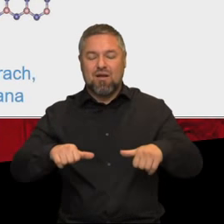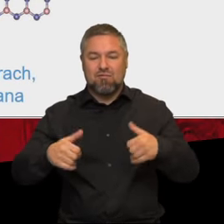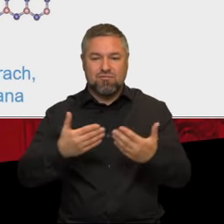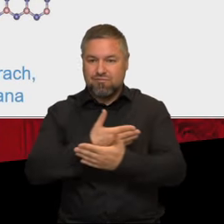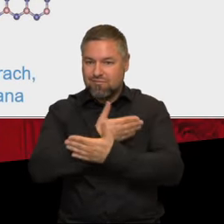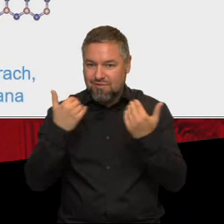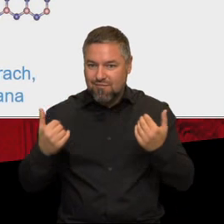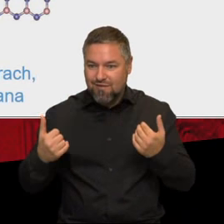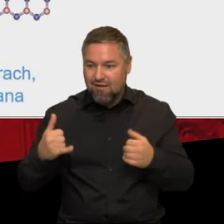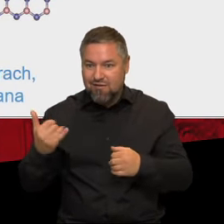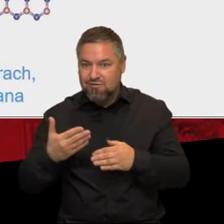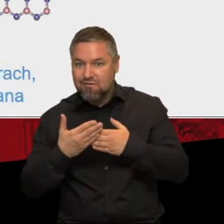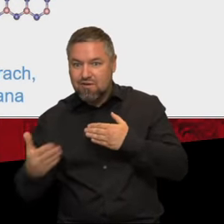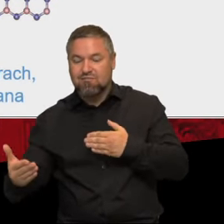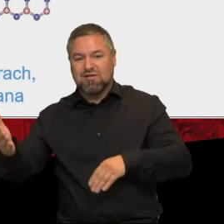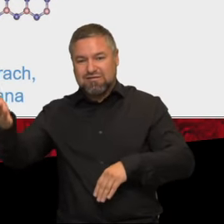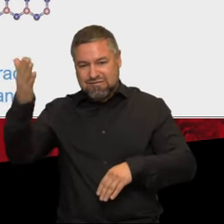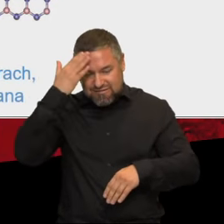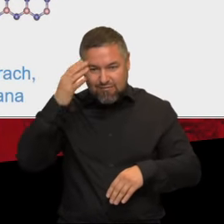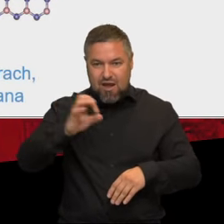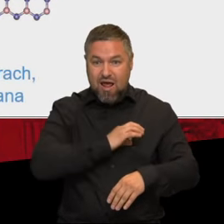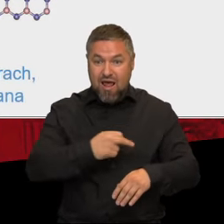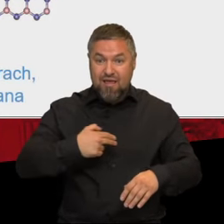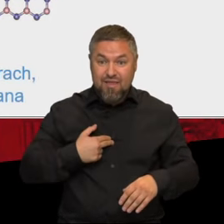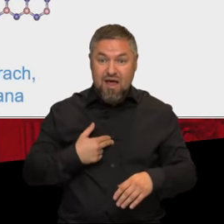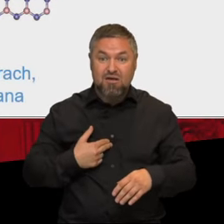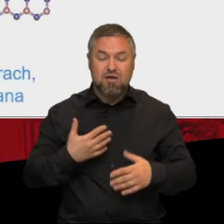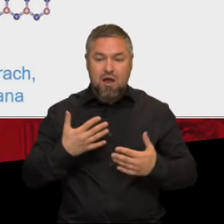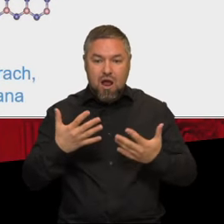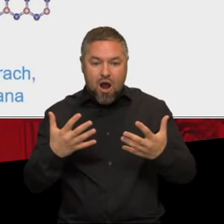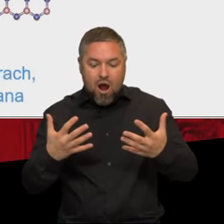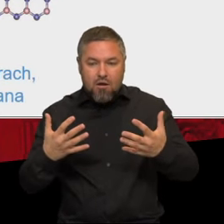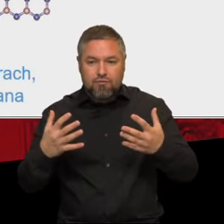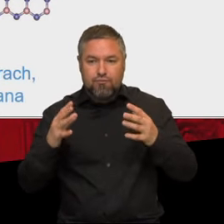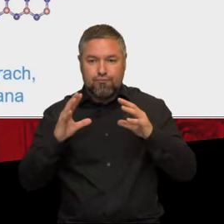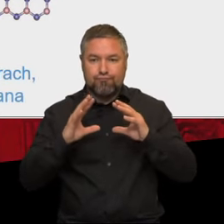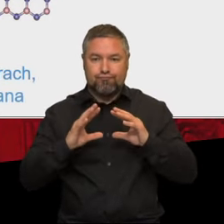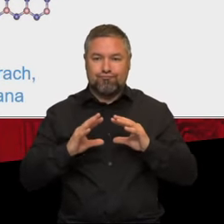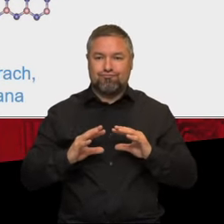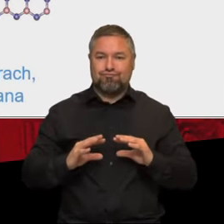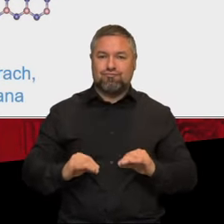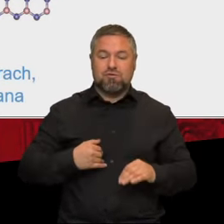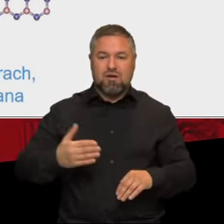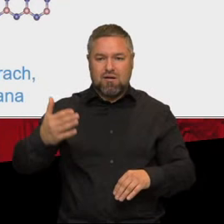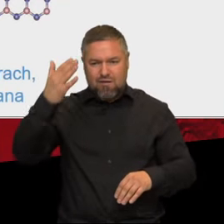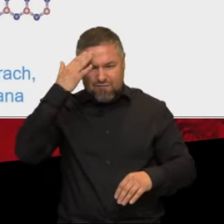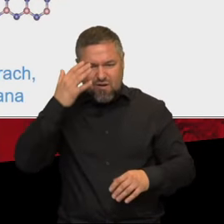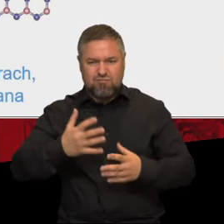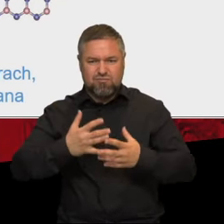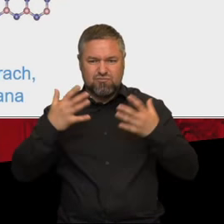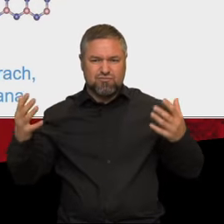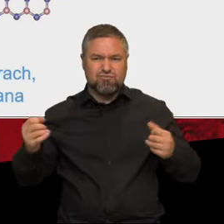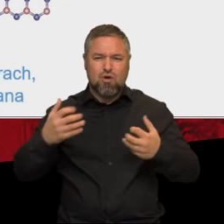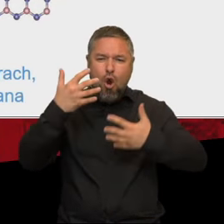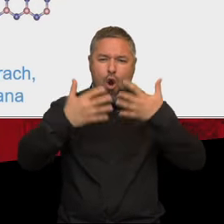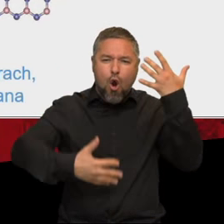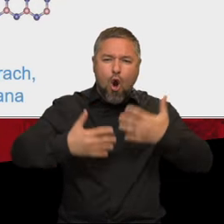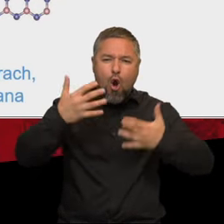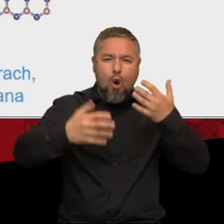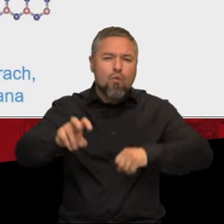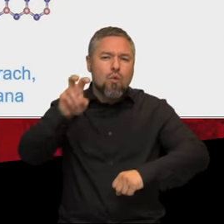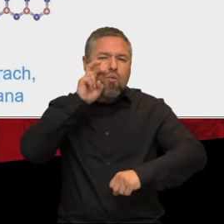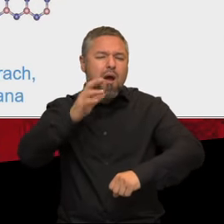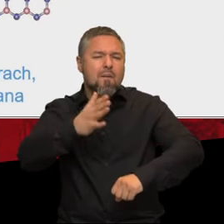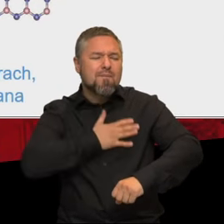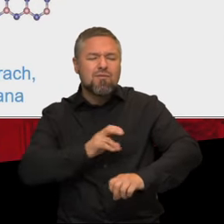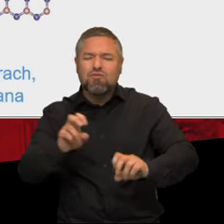zniknęły. Mimo że równanie znamy, nasz optymizm szybko gaśnie, kiedy dowiemy się, że wykorzystując najpotężniejszy superkomputer obecnie